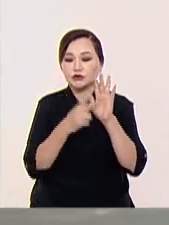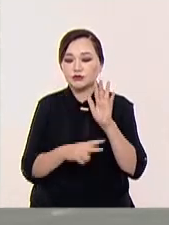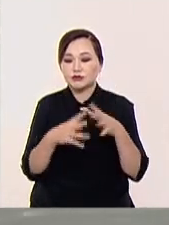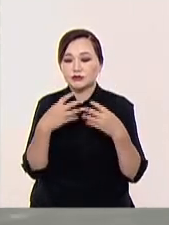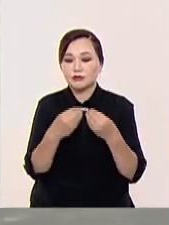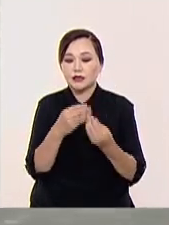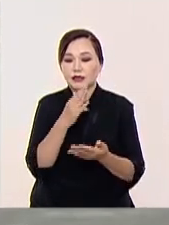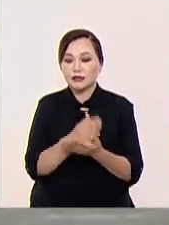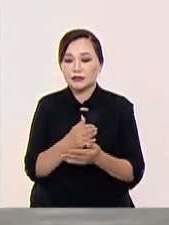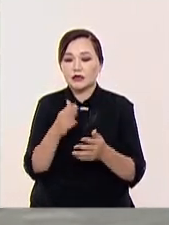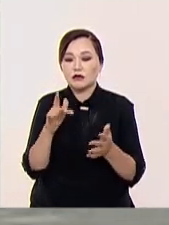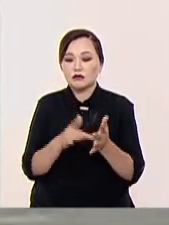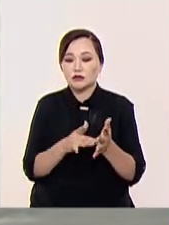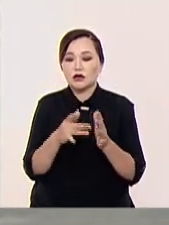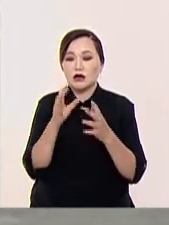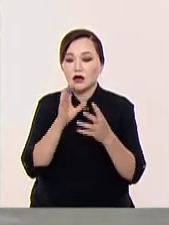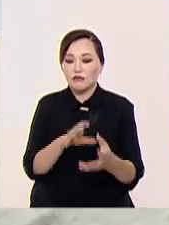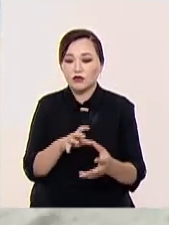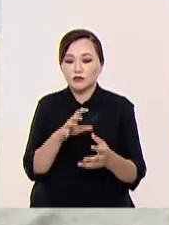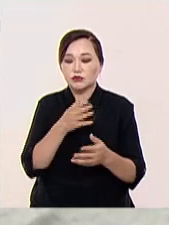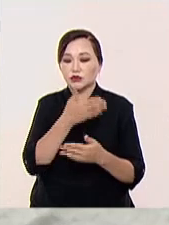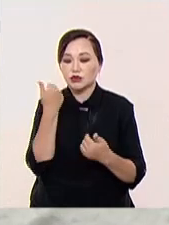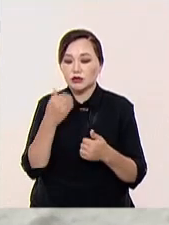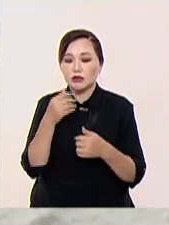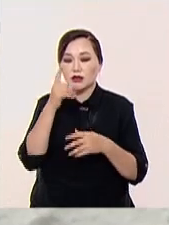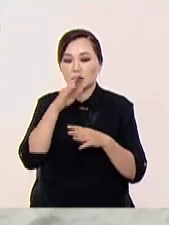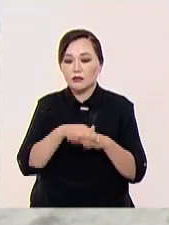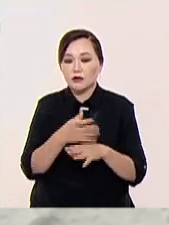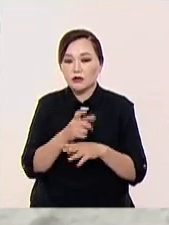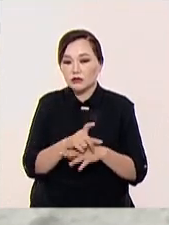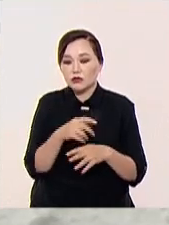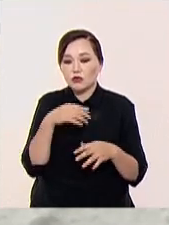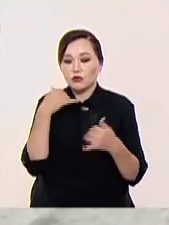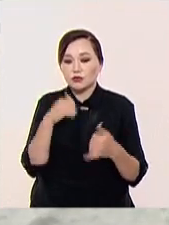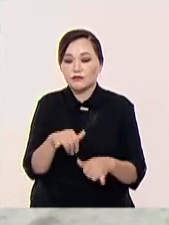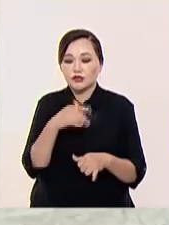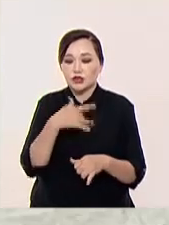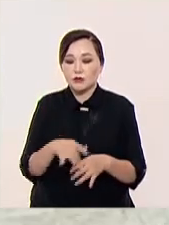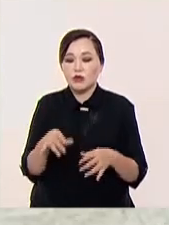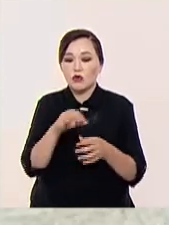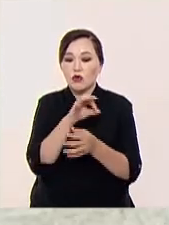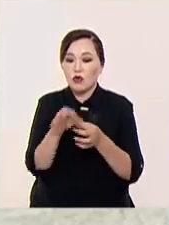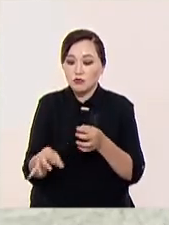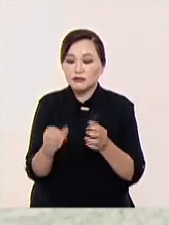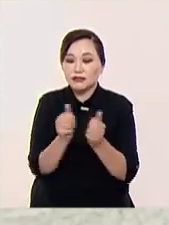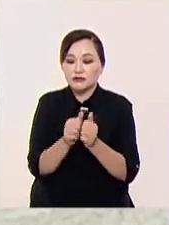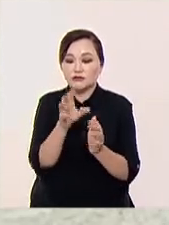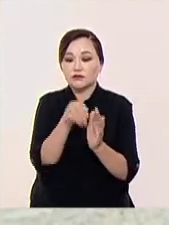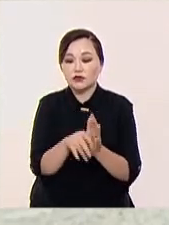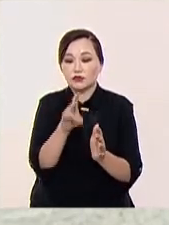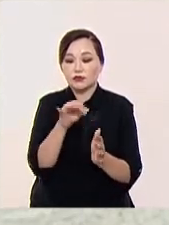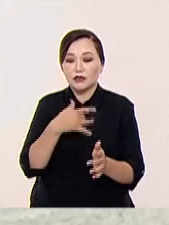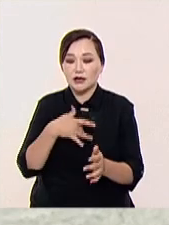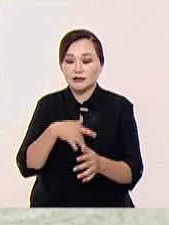көрісі қаламен байланысты ауылдықтар автобустан айырған аймақ басшыларына аң-таң. Елді мекен Жамбыл ауданына қарасты болғанымен мәселесі Тараз